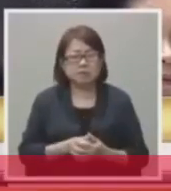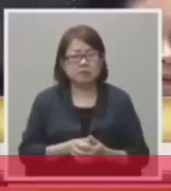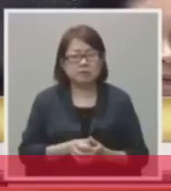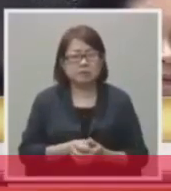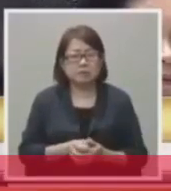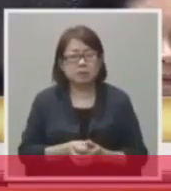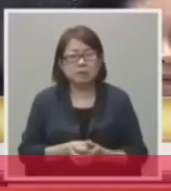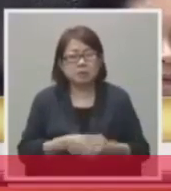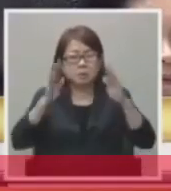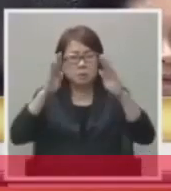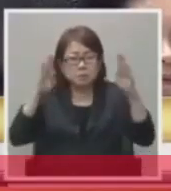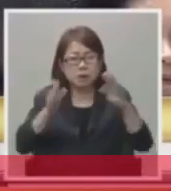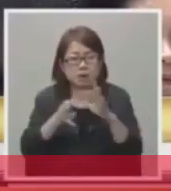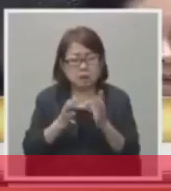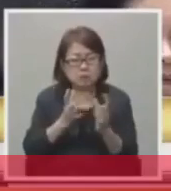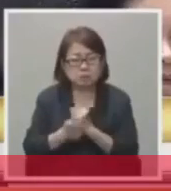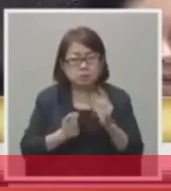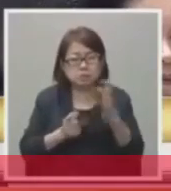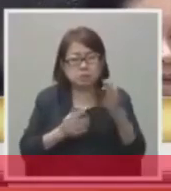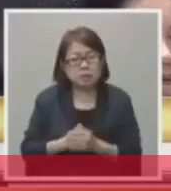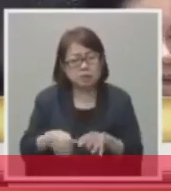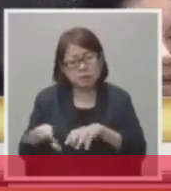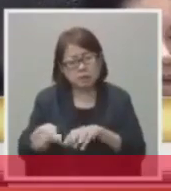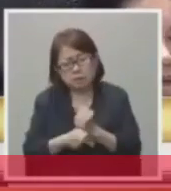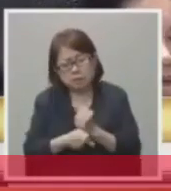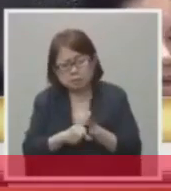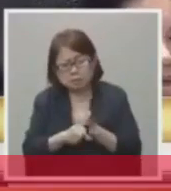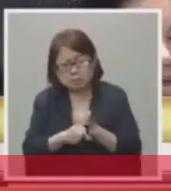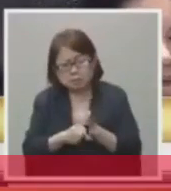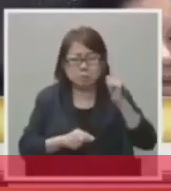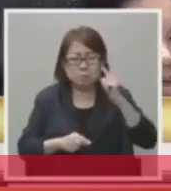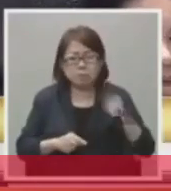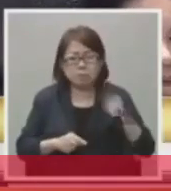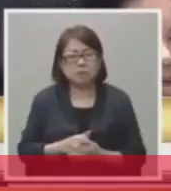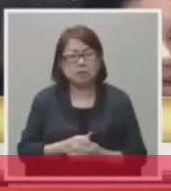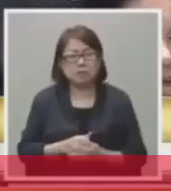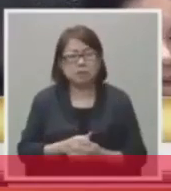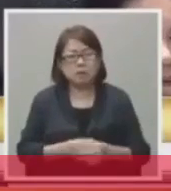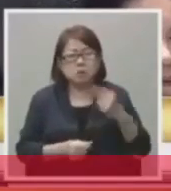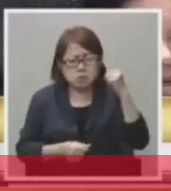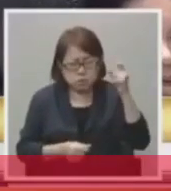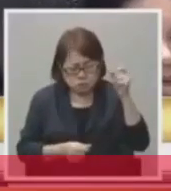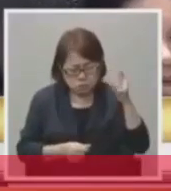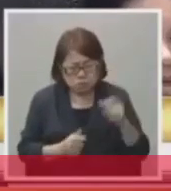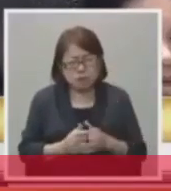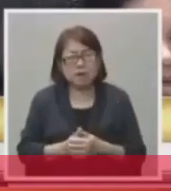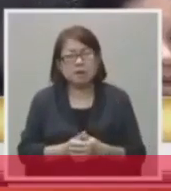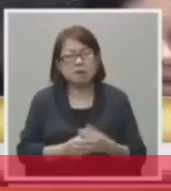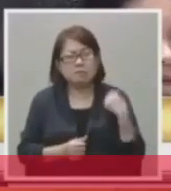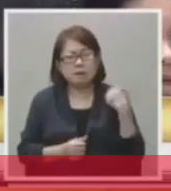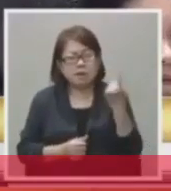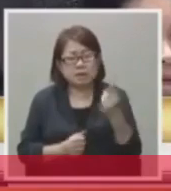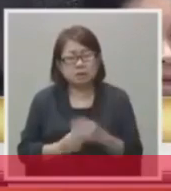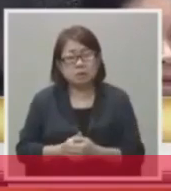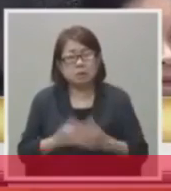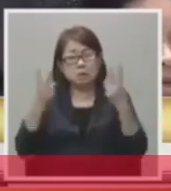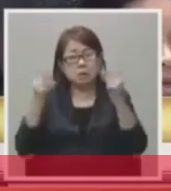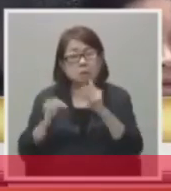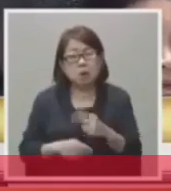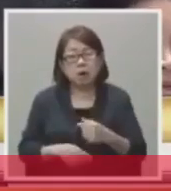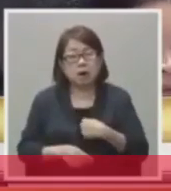รู้ด้านสังคมที่จะไปจัดการผมเห็นใจท่านเรื่องเดียวที่ท่านบอกว่าถ้าผมไม่มาแล้วใครจะ